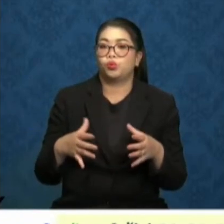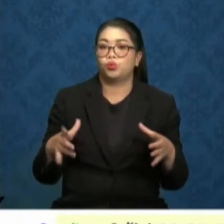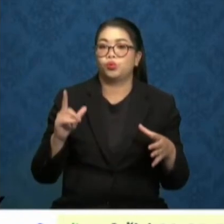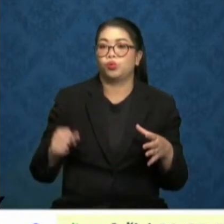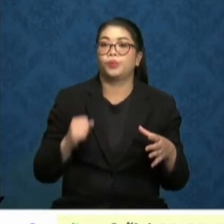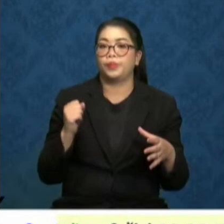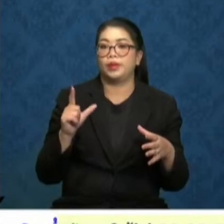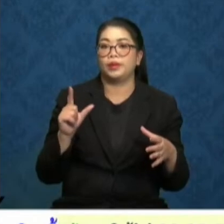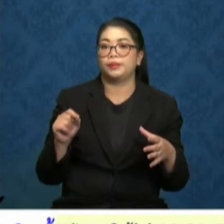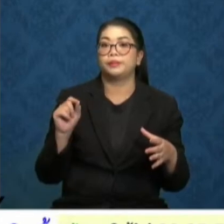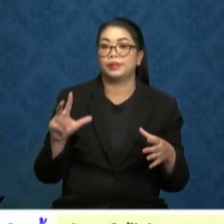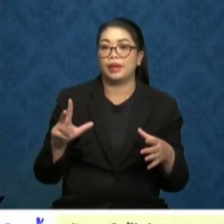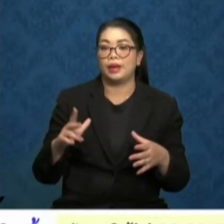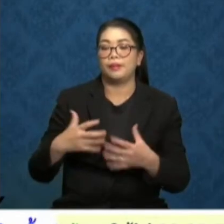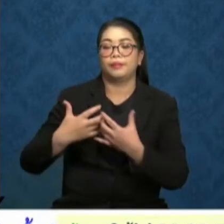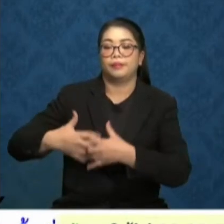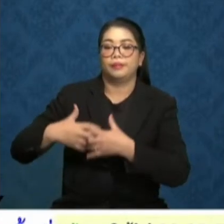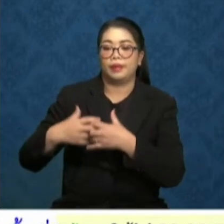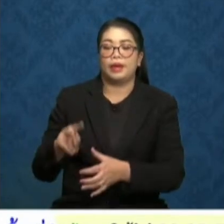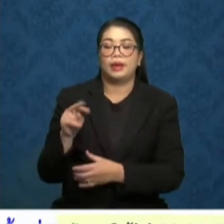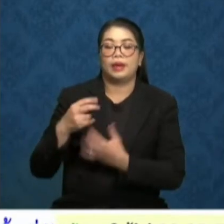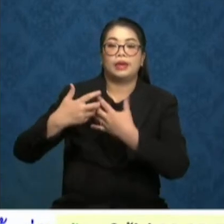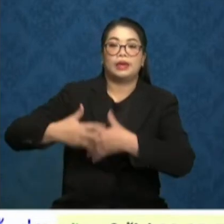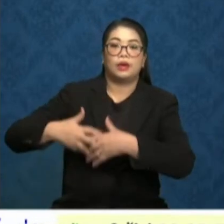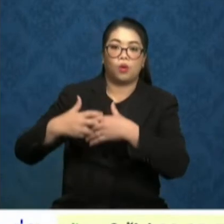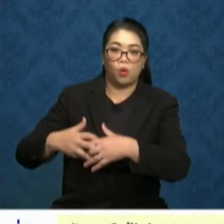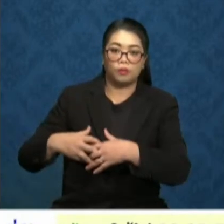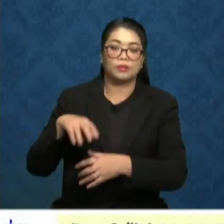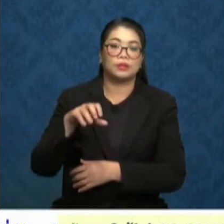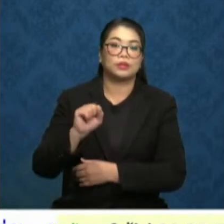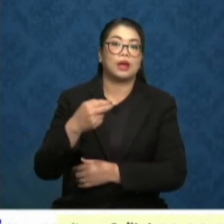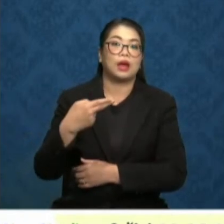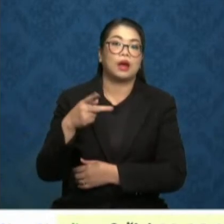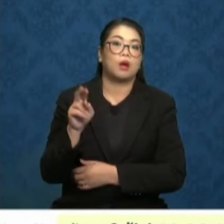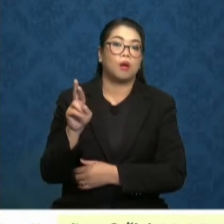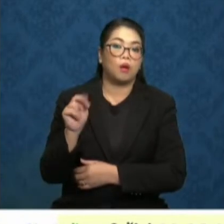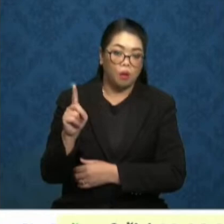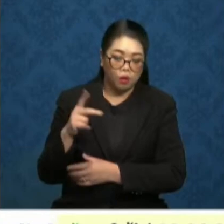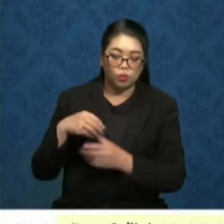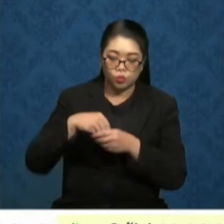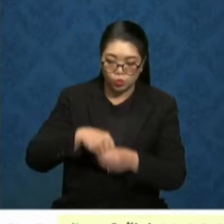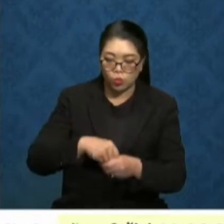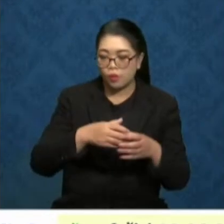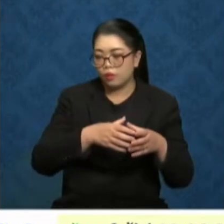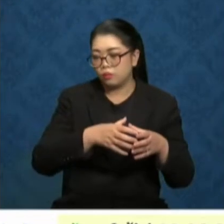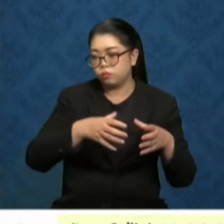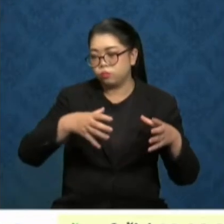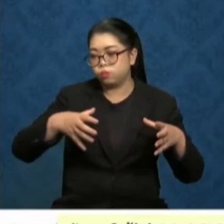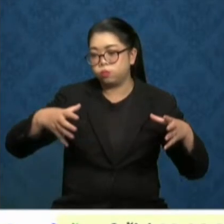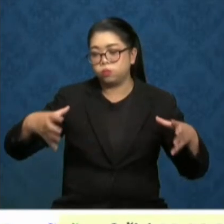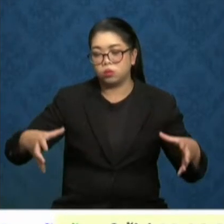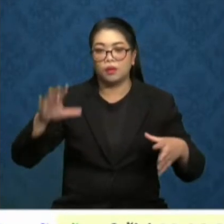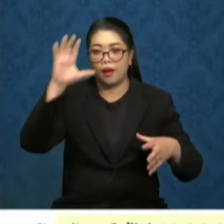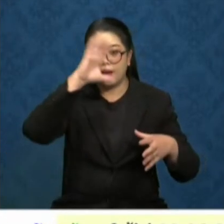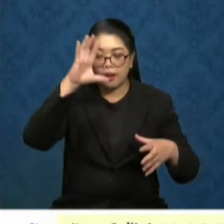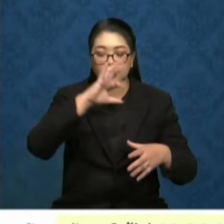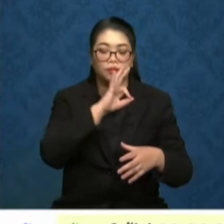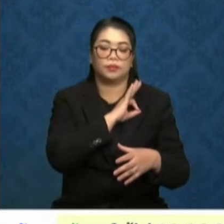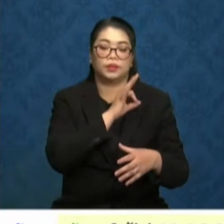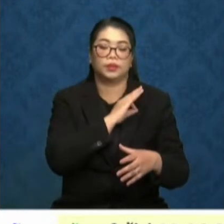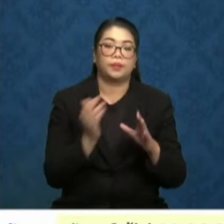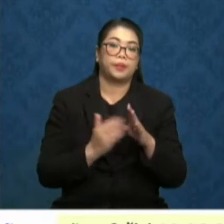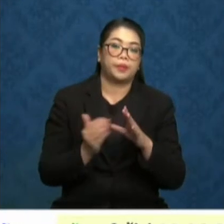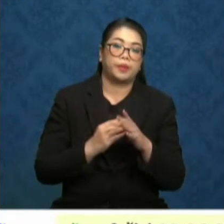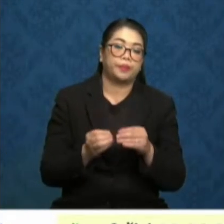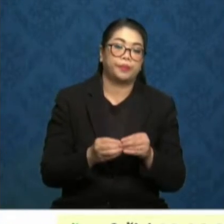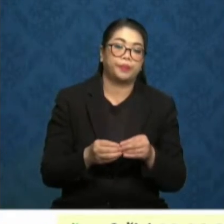ก็ตั้งนิคมสากร พัชรีและนิคมสากรนนป่างต่อเนื่องดำเดินการหาสมาชิกให